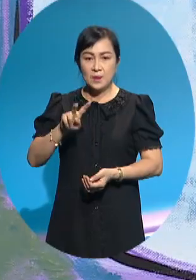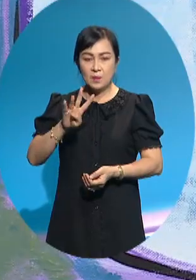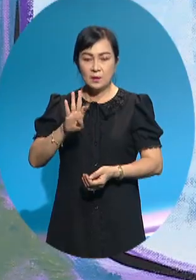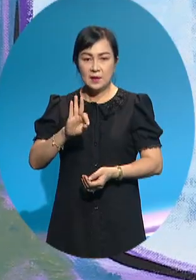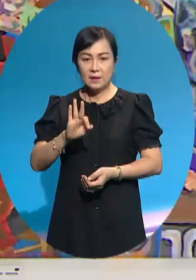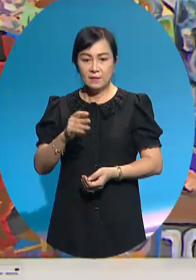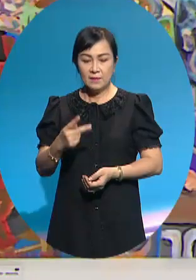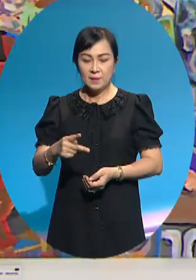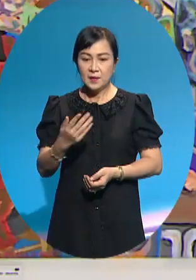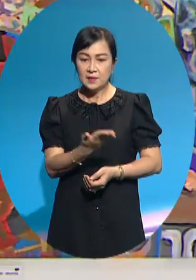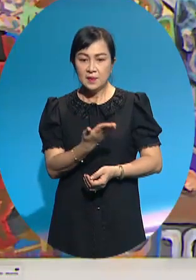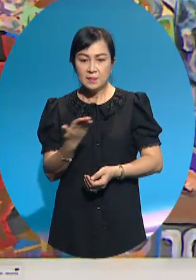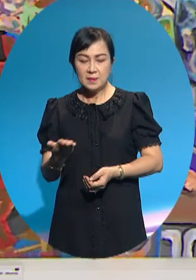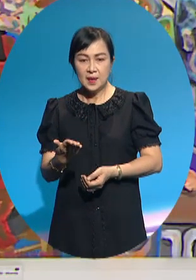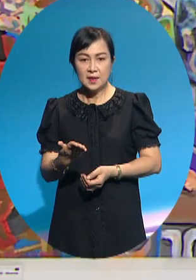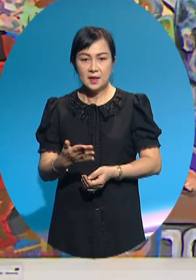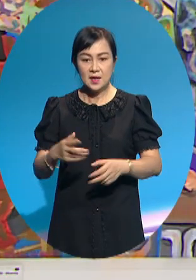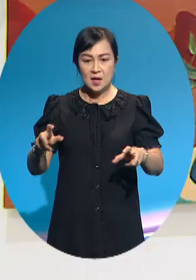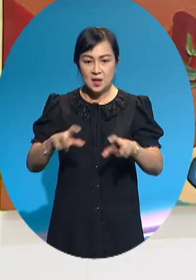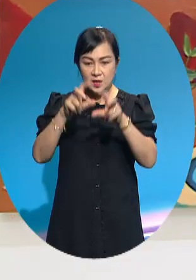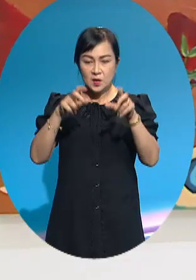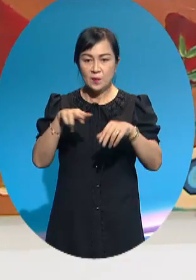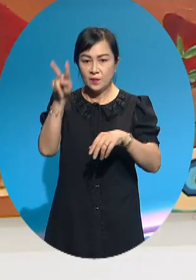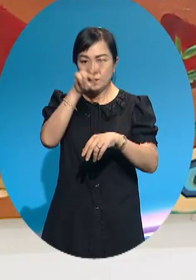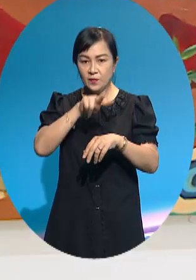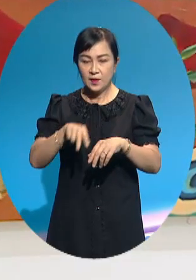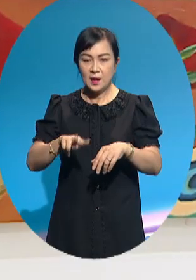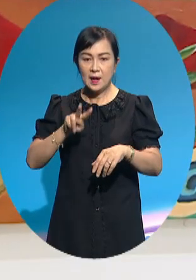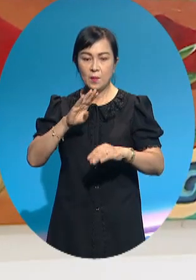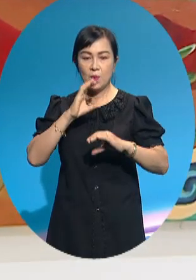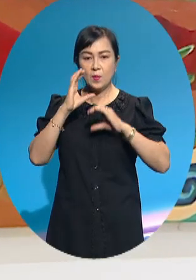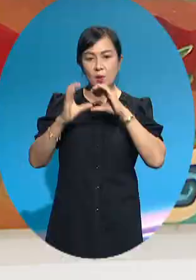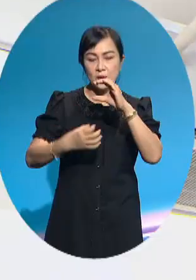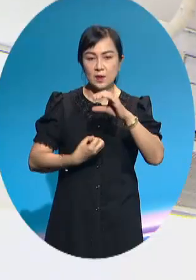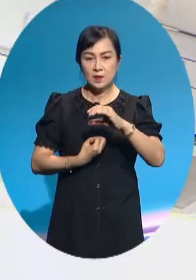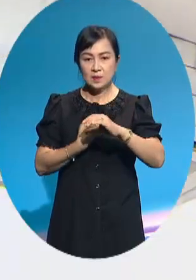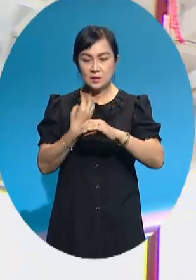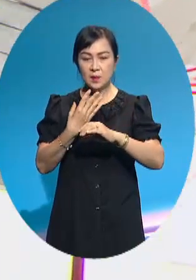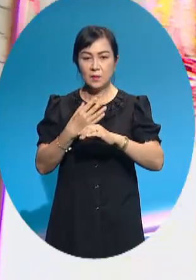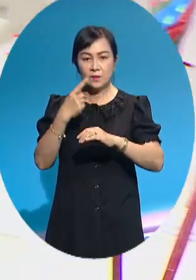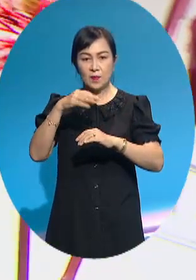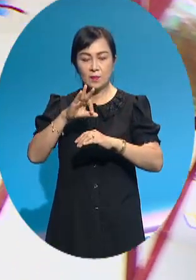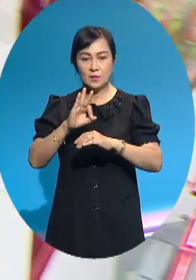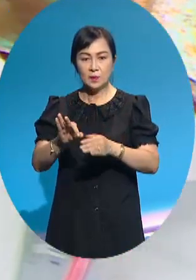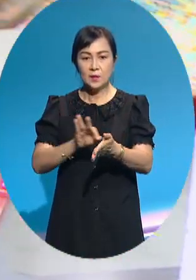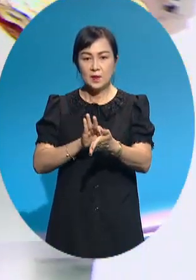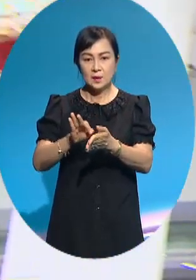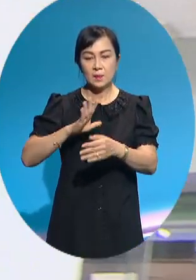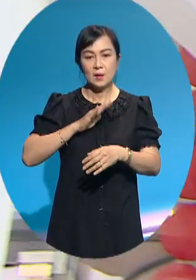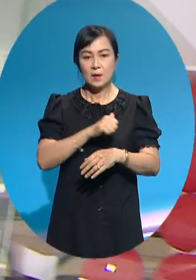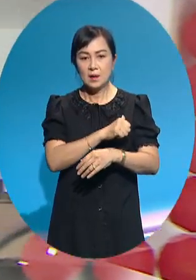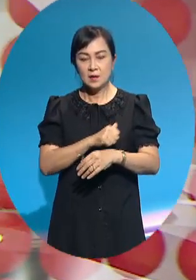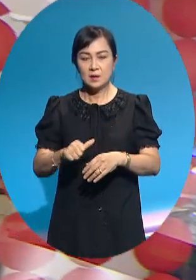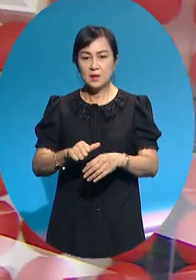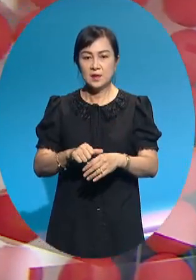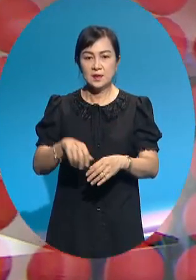được trưng bày và sắp đặt lấy ý tưởng từ hình dáng rồng Việt, là 24 câu chuyện về nếp sống, phong tục tập quán, về truyền thống con người trên dải